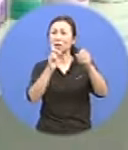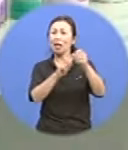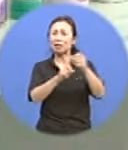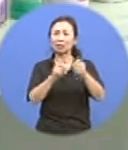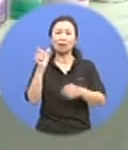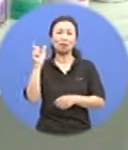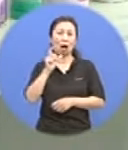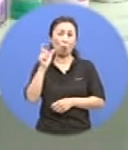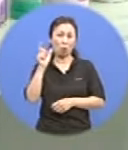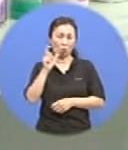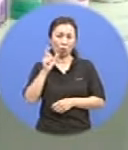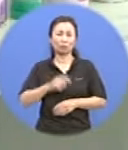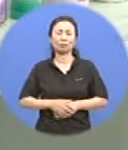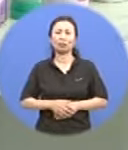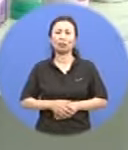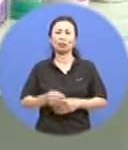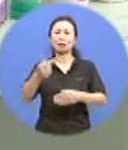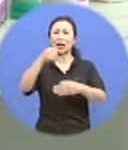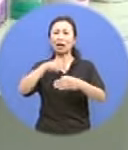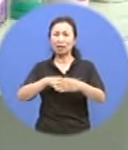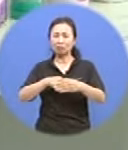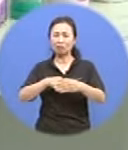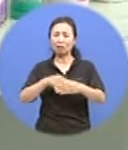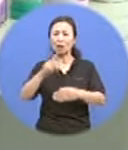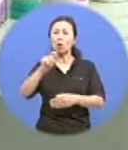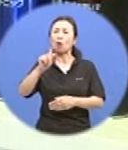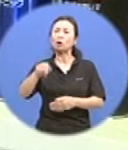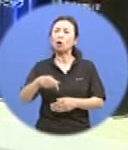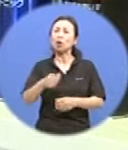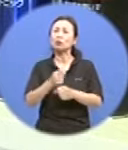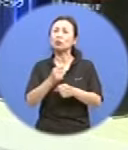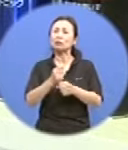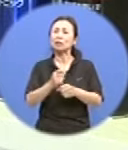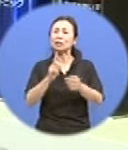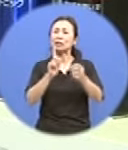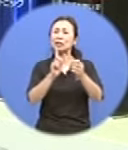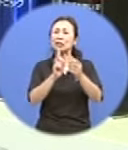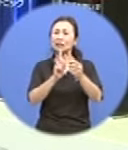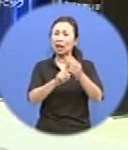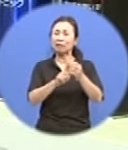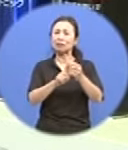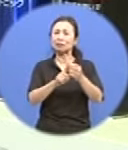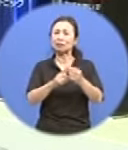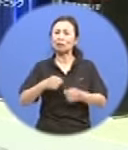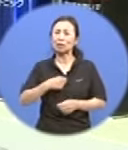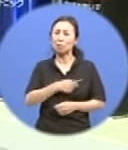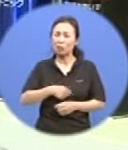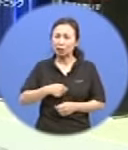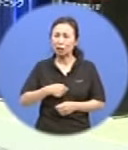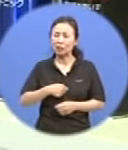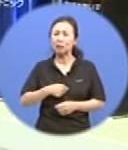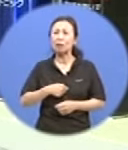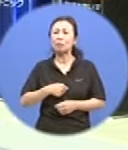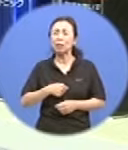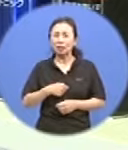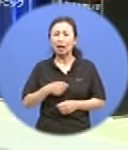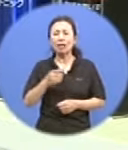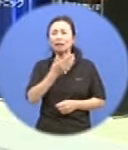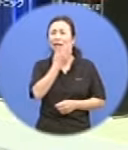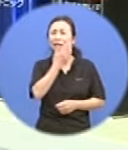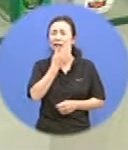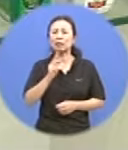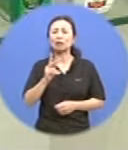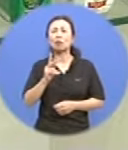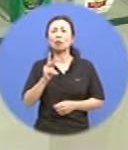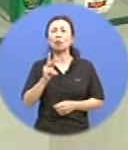にあるものづくりへの思い、そしてさらなる産業振興に向けた鍵とは。今回はものづくりへの希